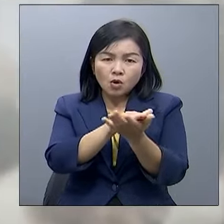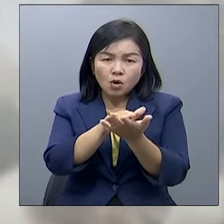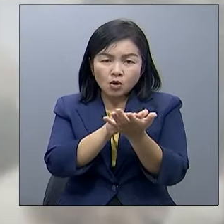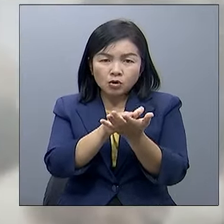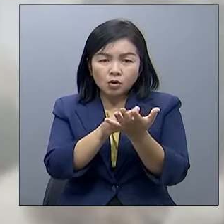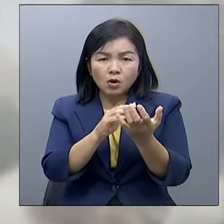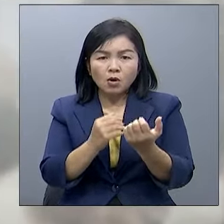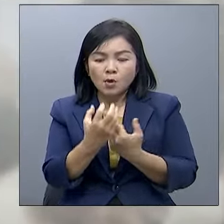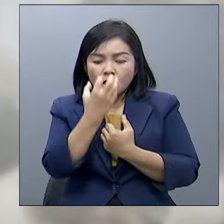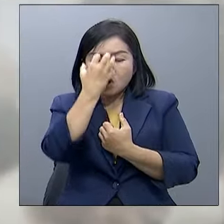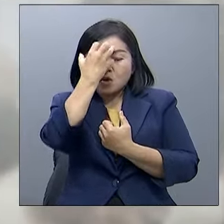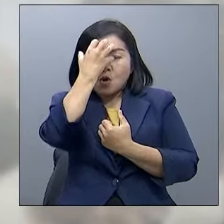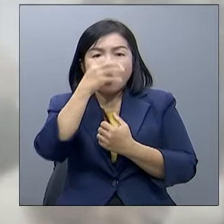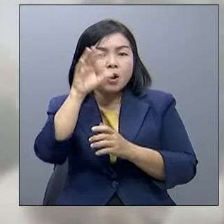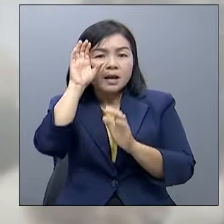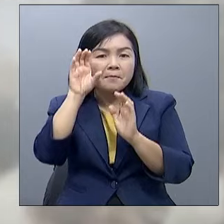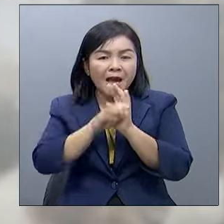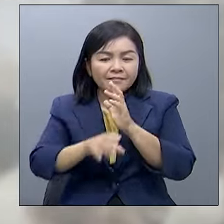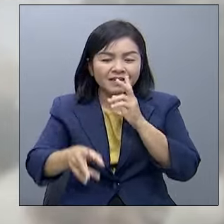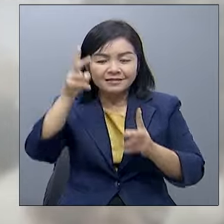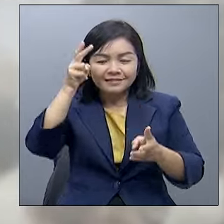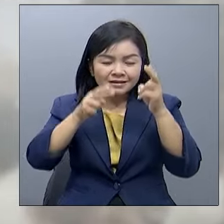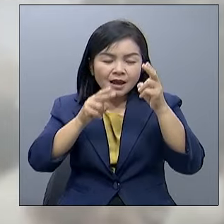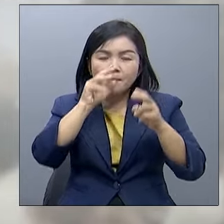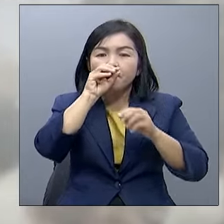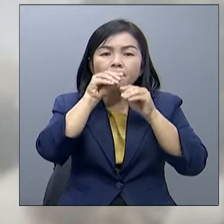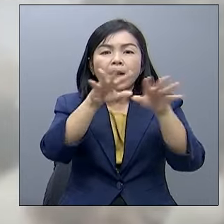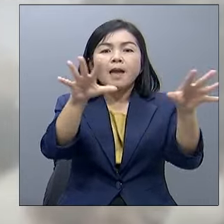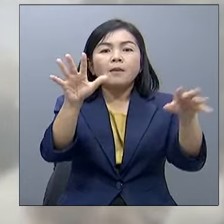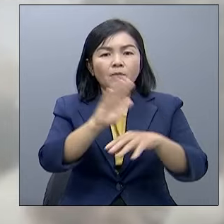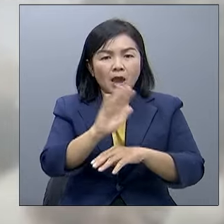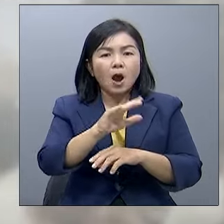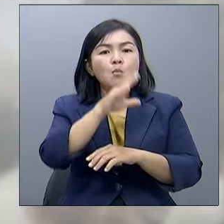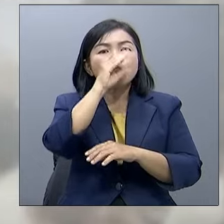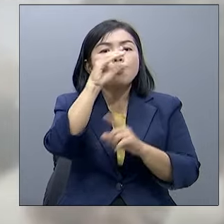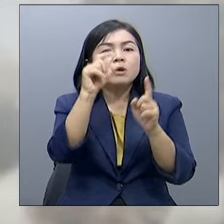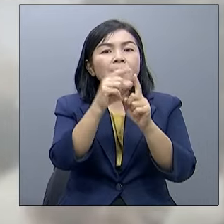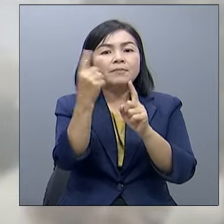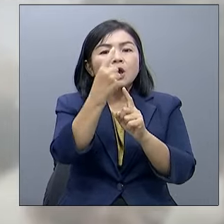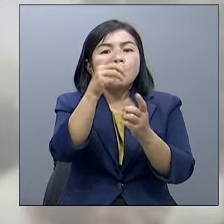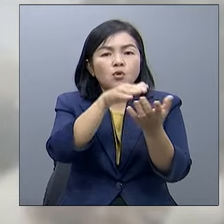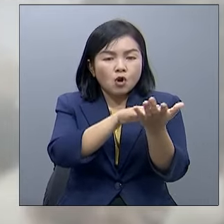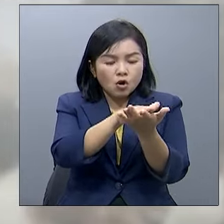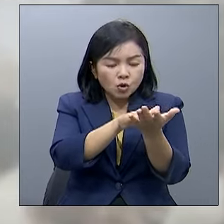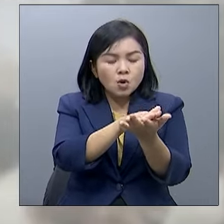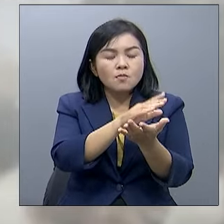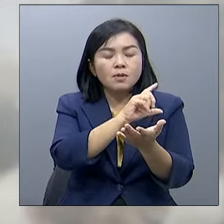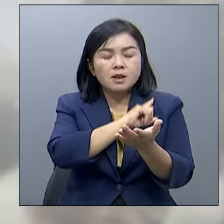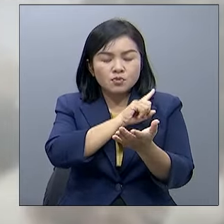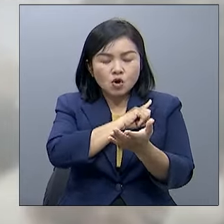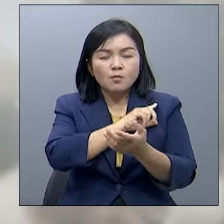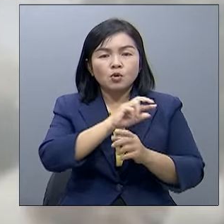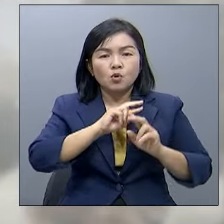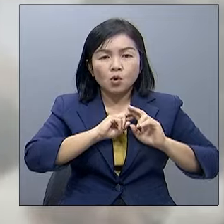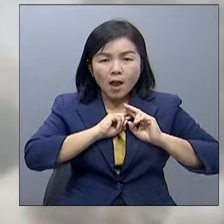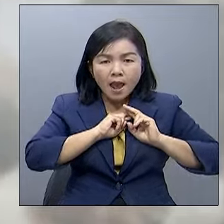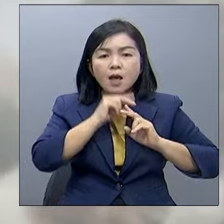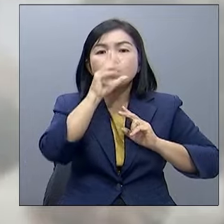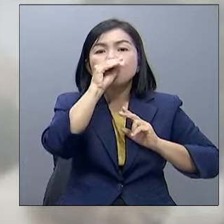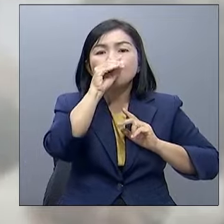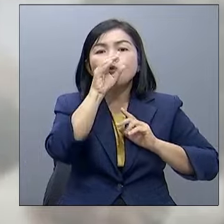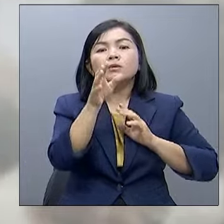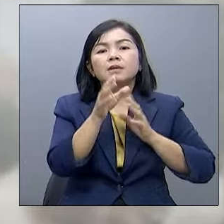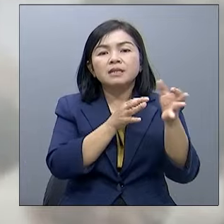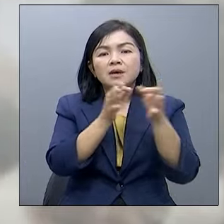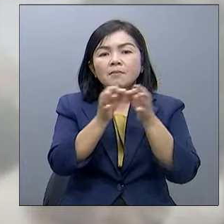ครไม่ต้องไปตัดต่อรูปใครมาเพิ่มในคำขอโทษในคำชี้แจงของตัวเองก็ขอโทษอย่างแบน